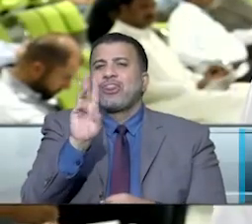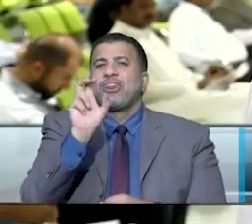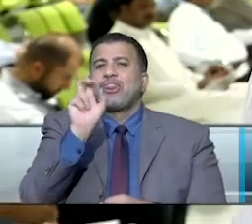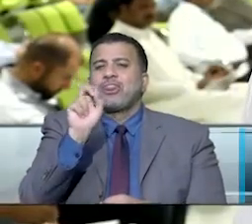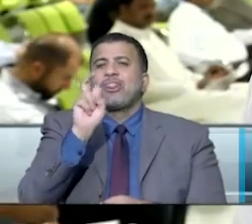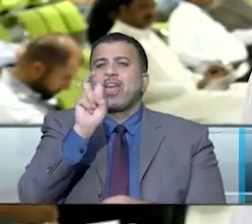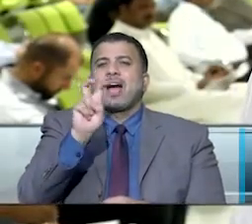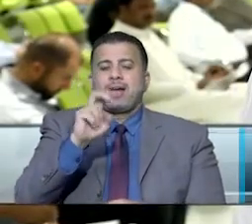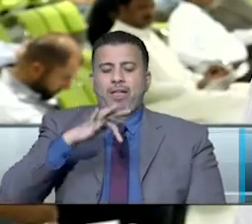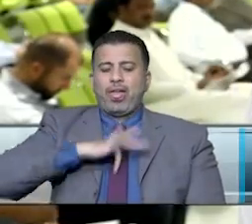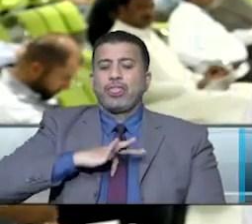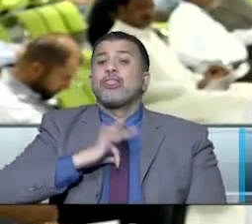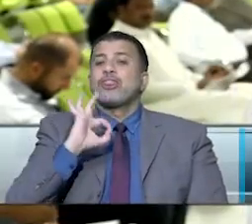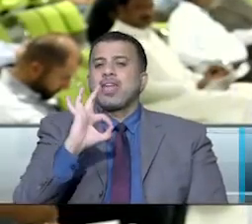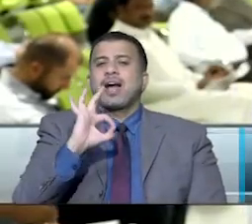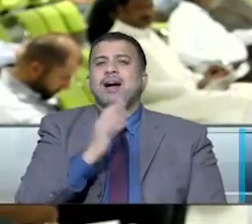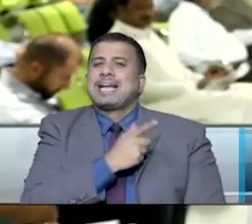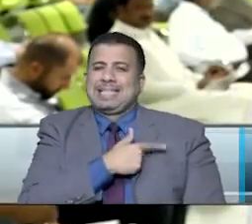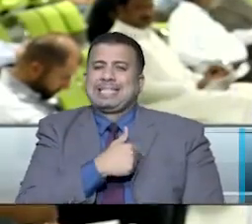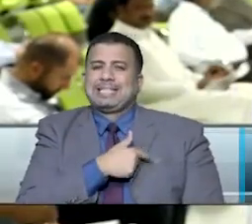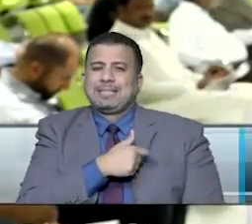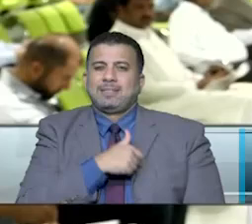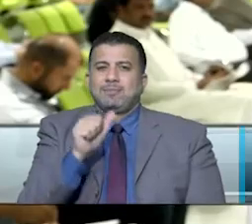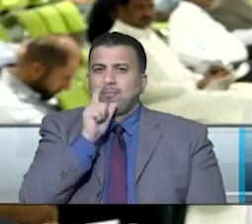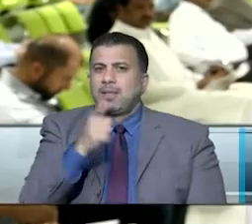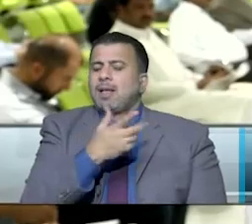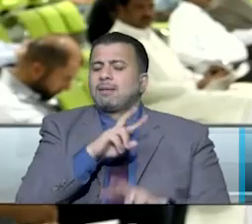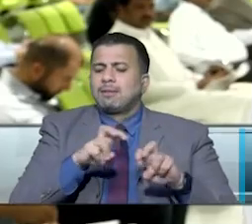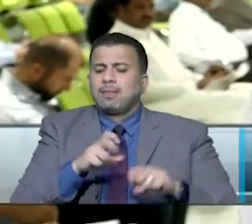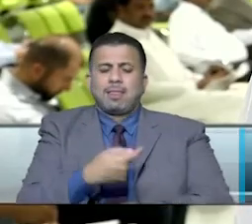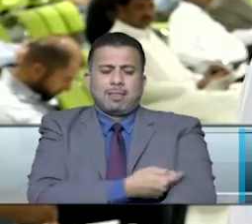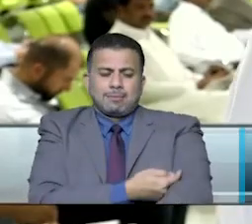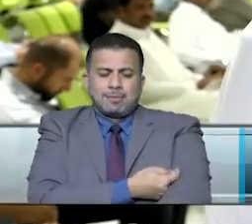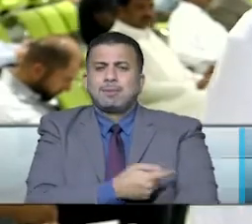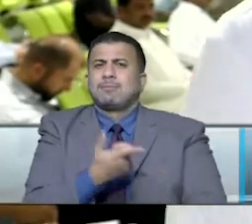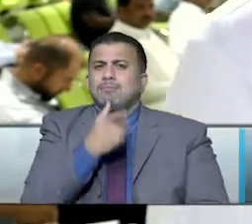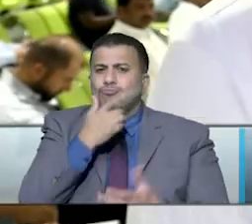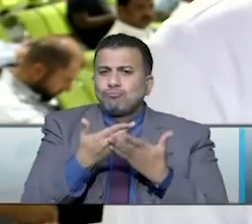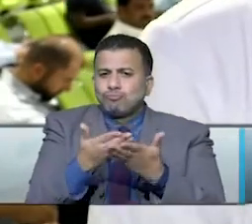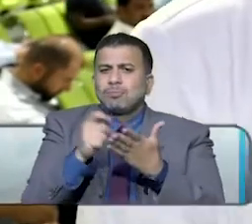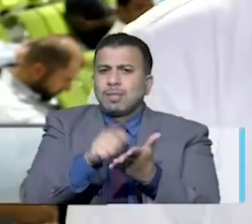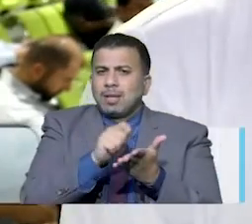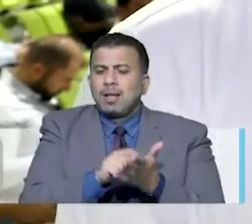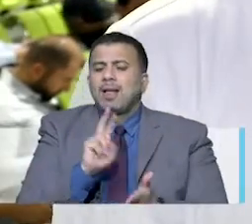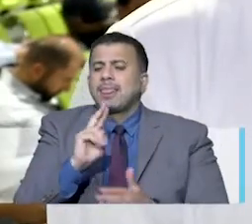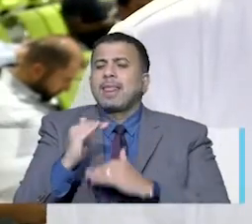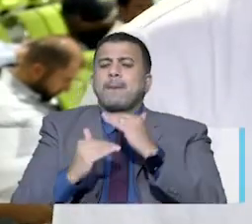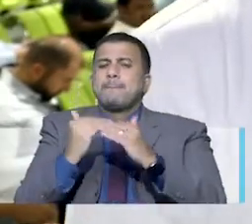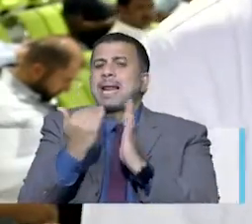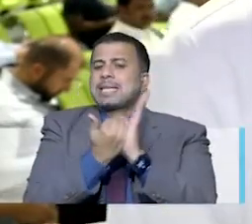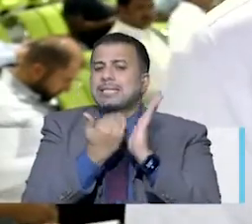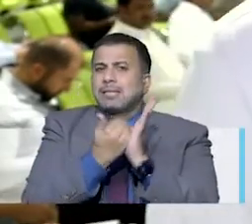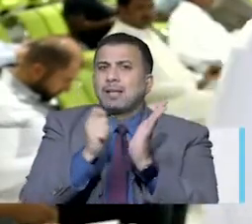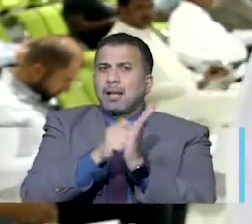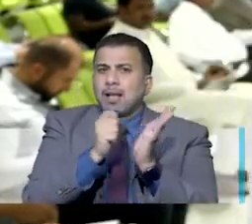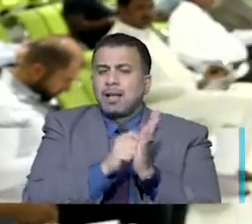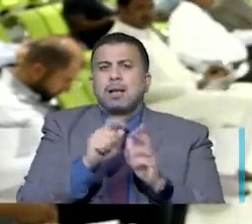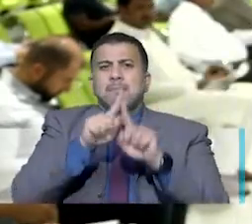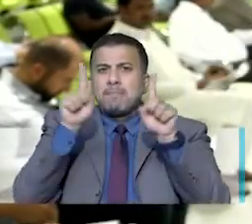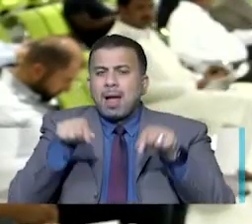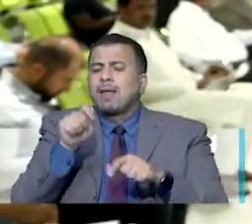الفحص الطبي خدمات الفحص الطبي خدمات تسهيل وتوجيه وخدمات التميه الاقتصاديه وخدمات